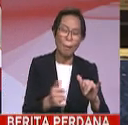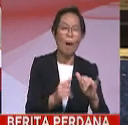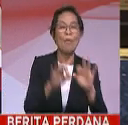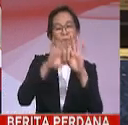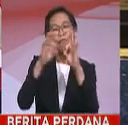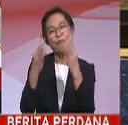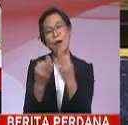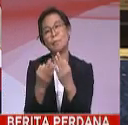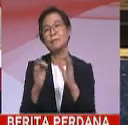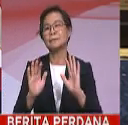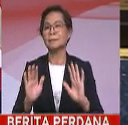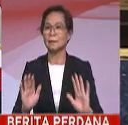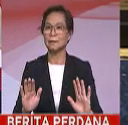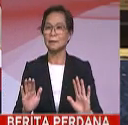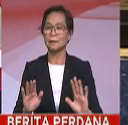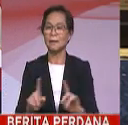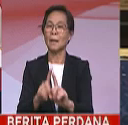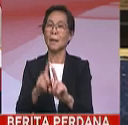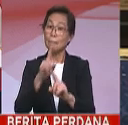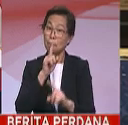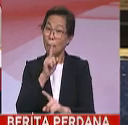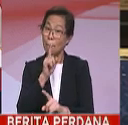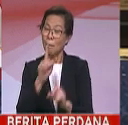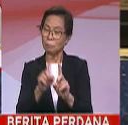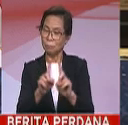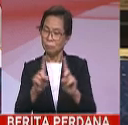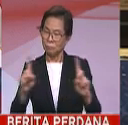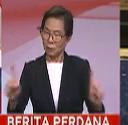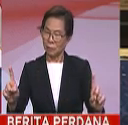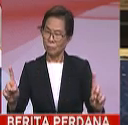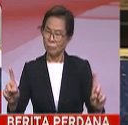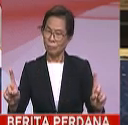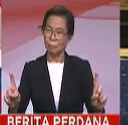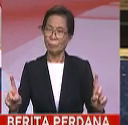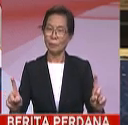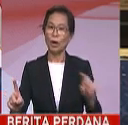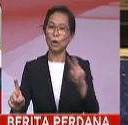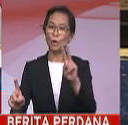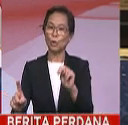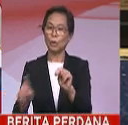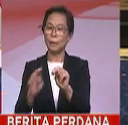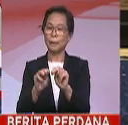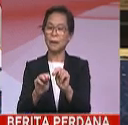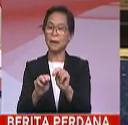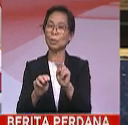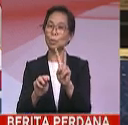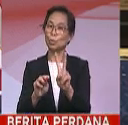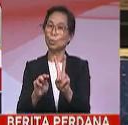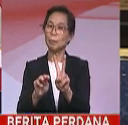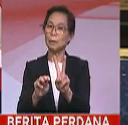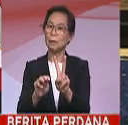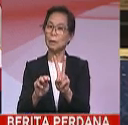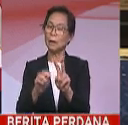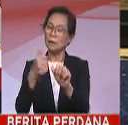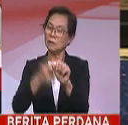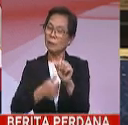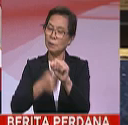sahaja. Pastikan jarak anda dari orang lain adalah 2 meter sekurang-kurangnya setiap